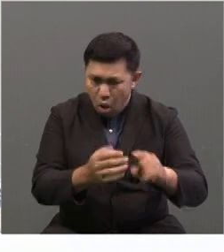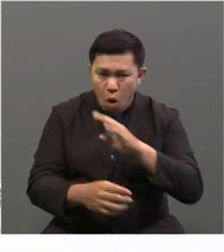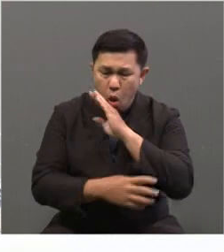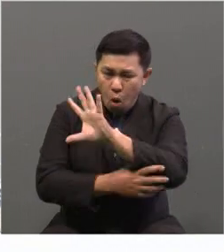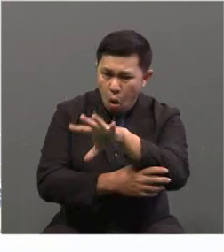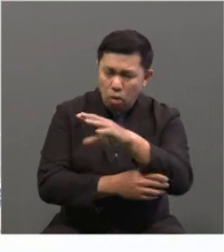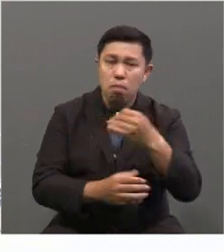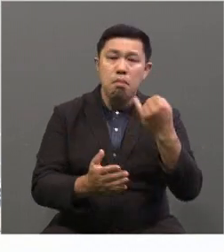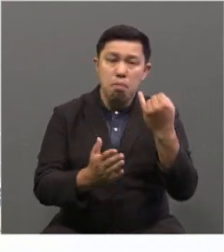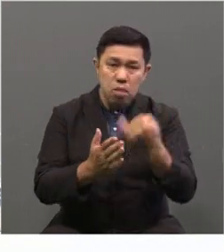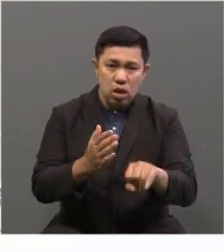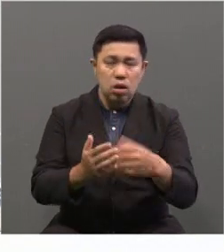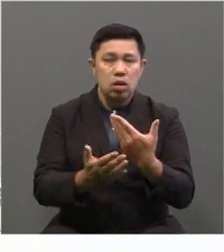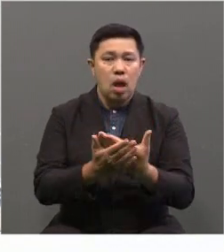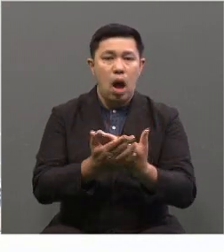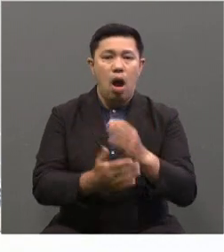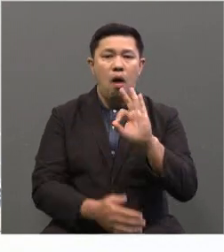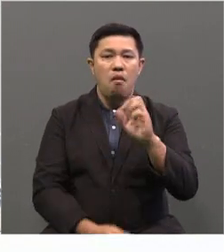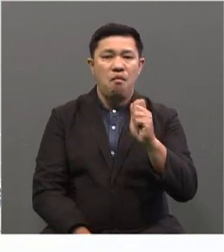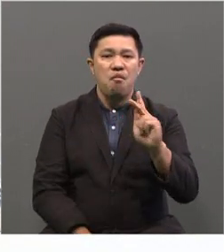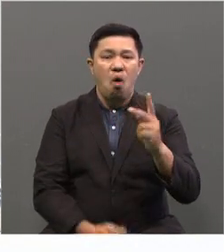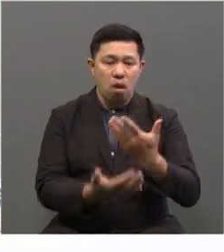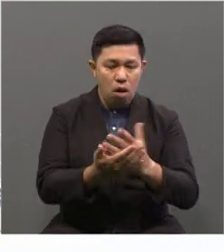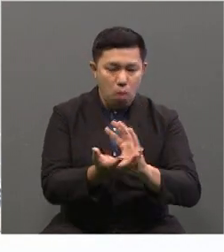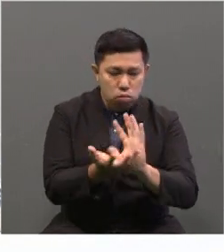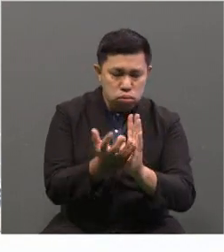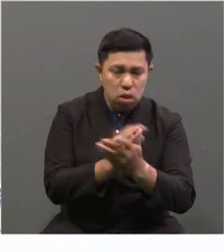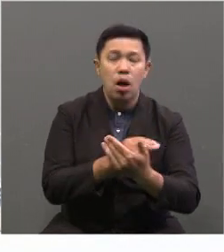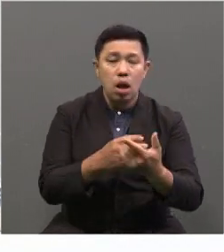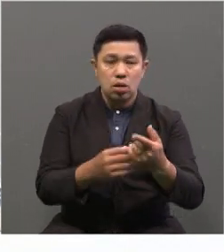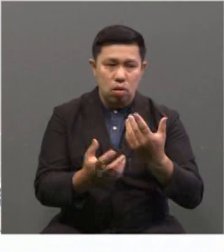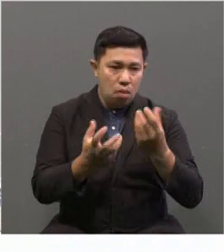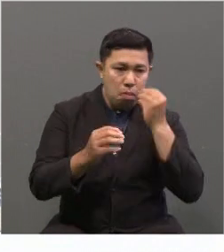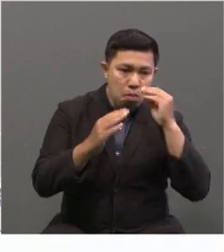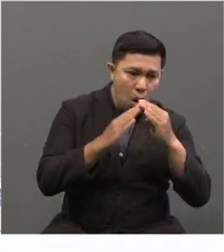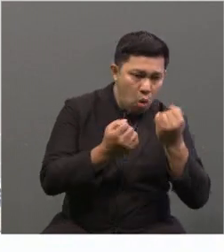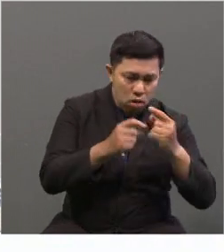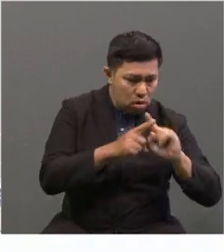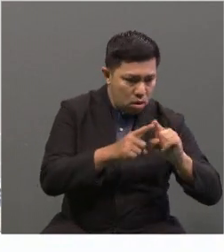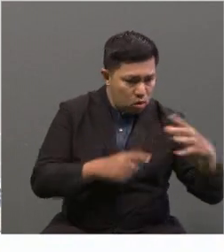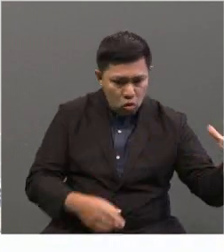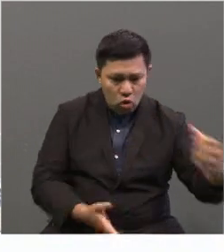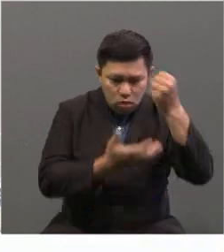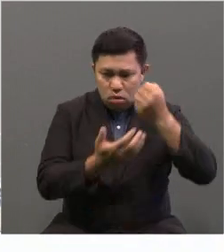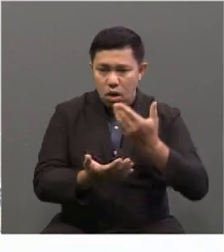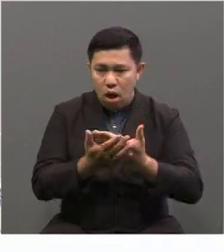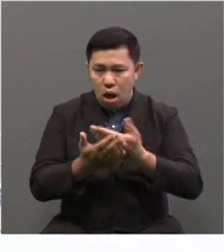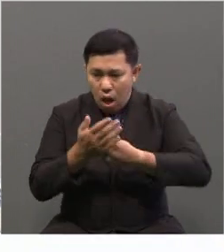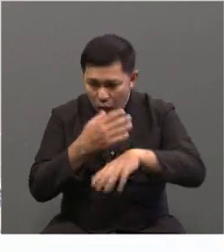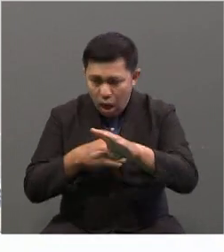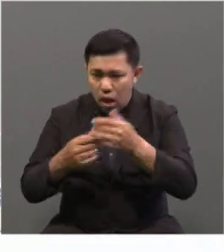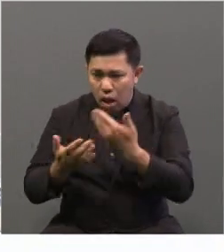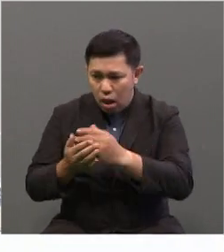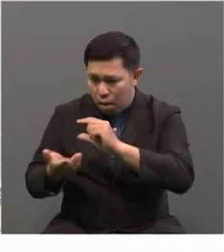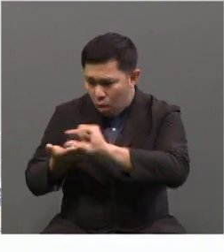ความผิดฐานฟอกเงินนะครับก็เดี๋ยวต้องไล่ดำเนินการยึดทรัพย์ทั้งหมดเพื่อจะนำทรัพย์นั้นมาเฉลี่ยคืนผู้เสียหายแต่ขั้นตอนนี้จะใ